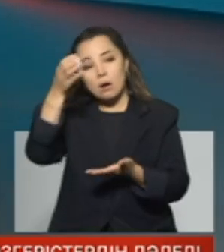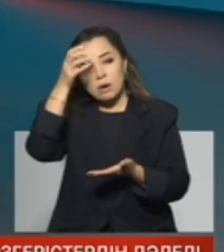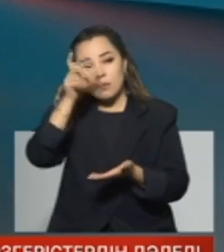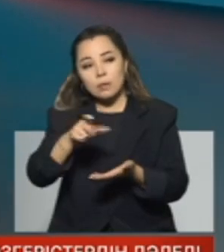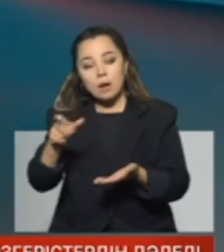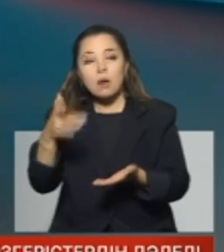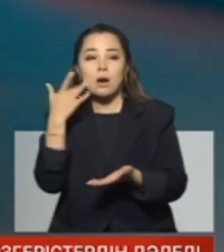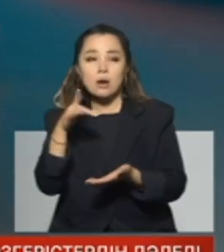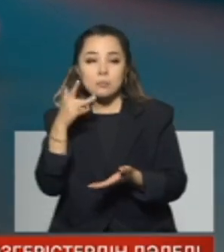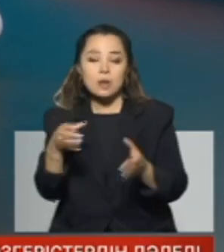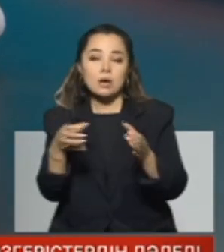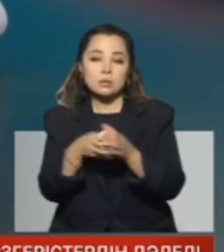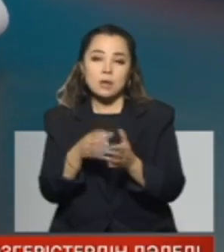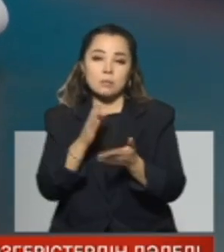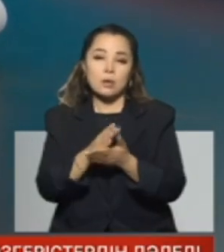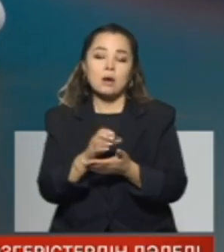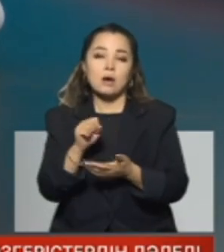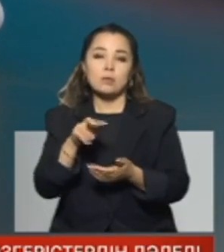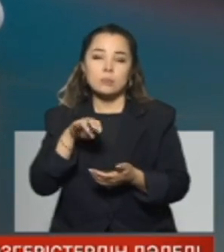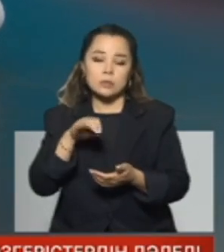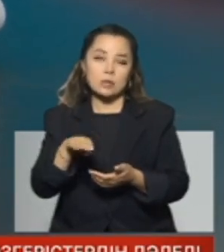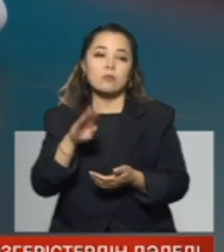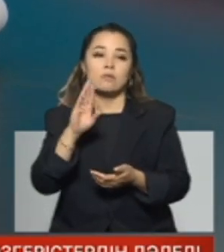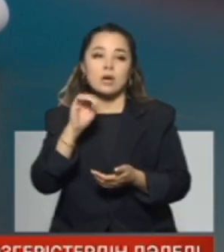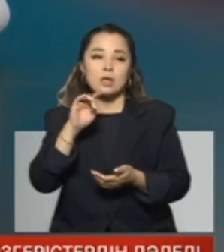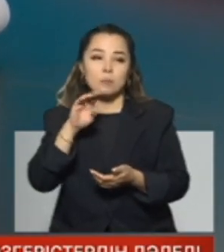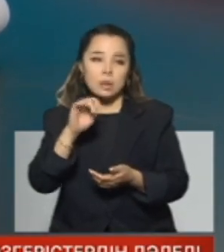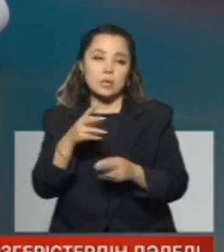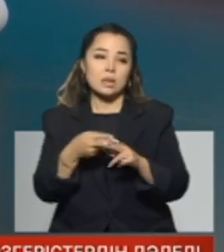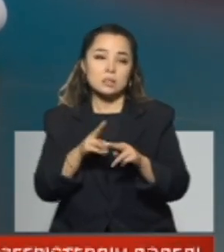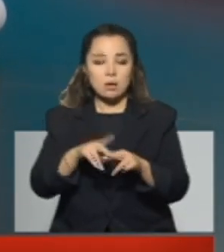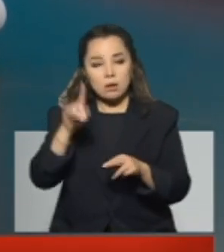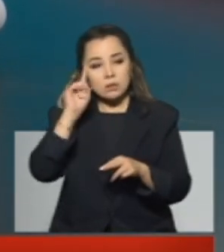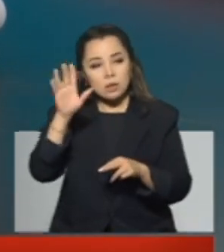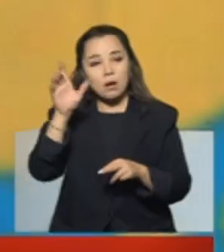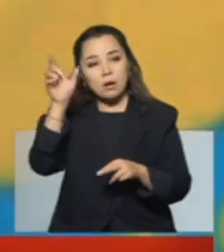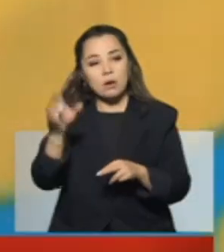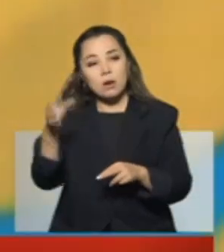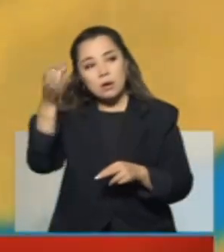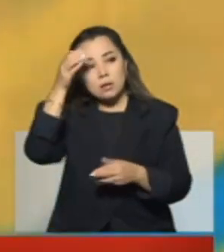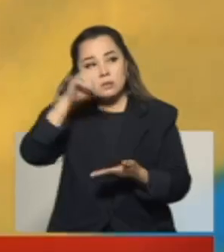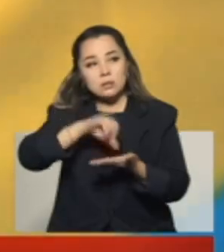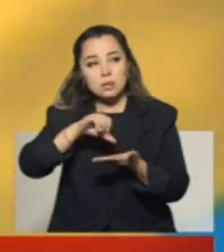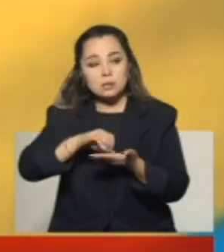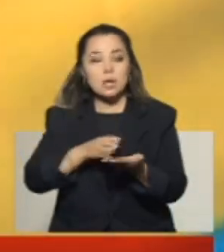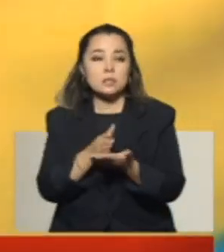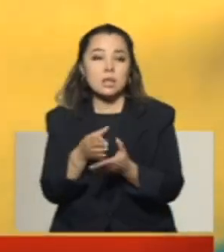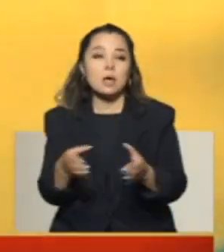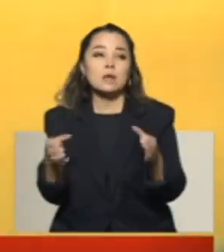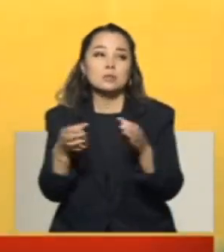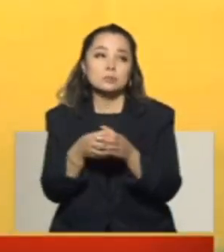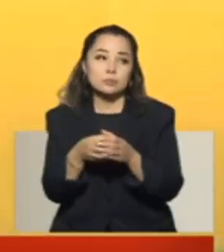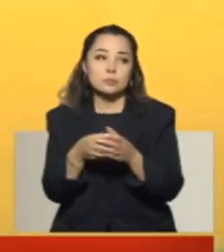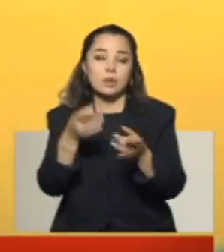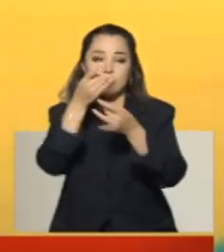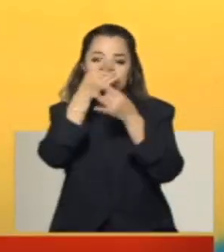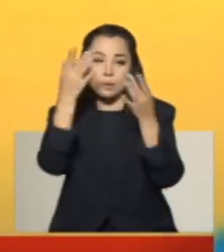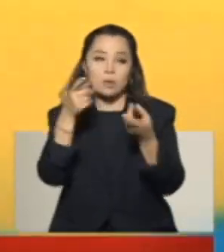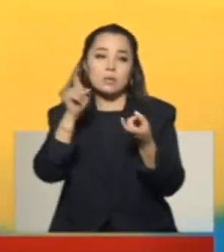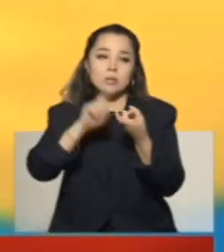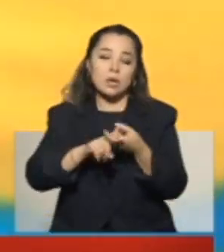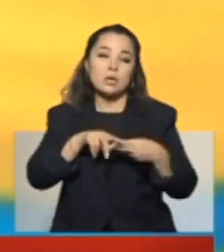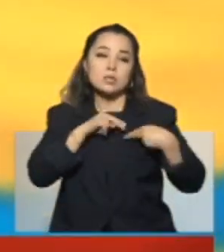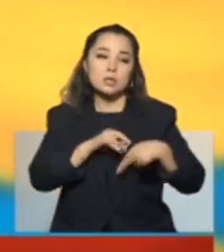бар Американың. Алмунд пен Вербе деген ол кісілердің бір өте жаңағы кең танылған саяси мәдениет жөнінде